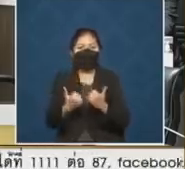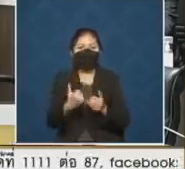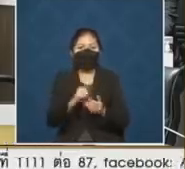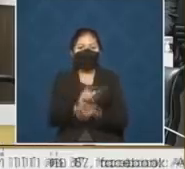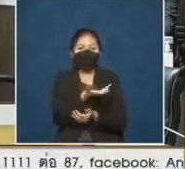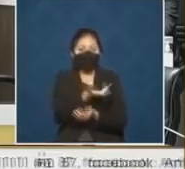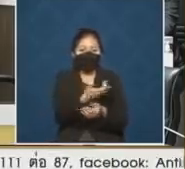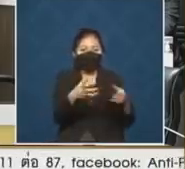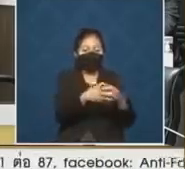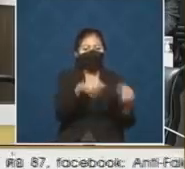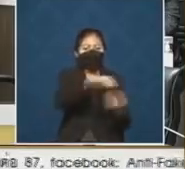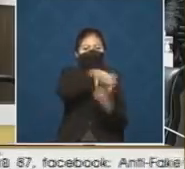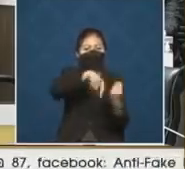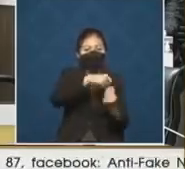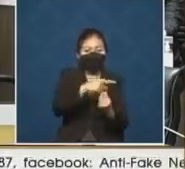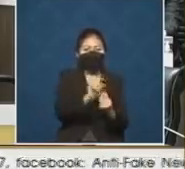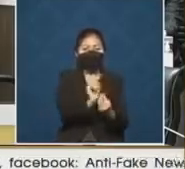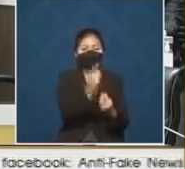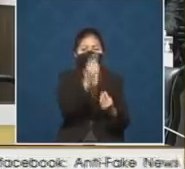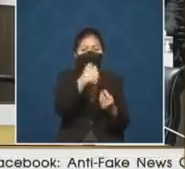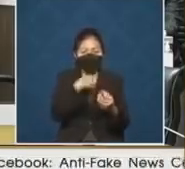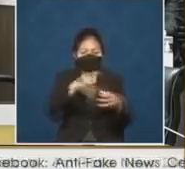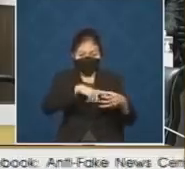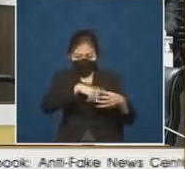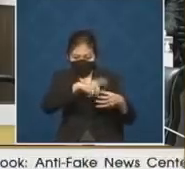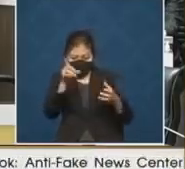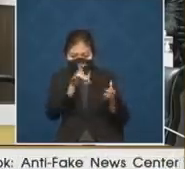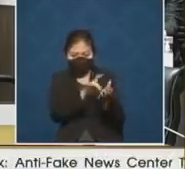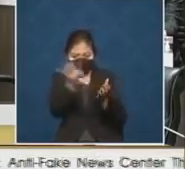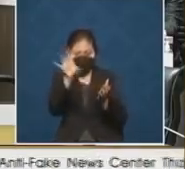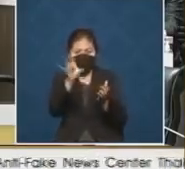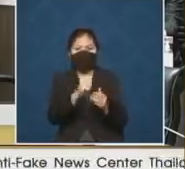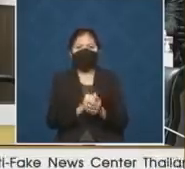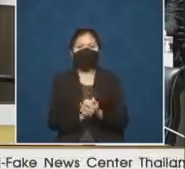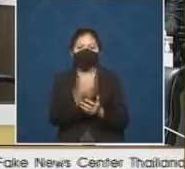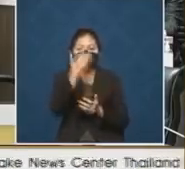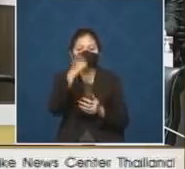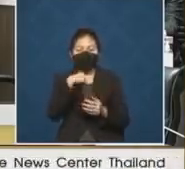ะฮะไม่มีอะไรนี่ไม่ได้เป็นศัตรูอะไรกับใครนี่นะฮะ